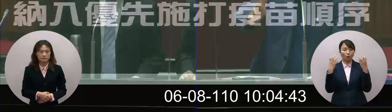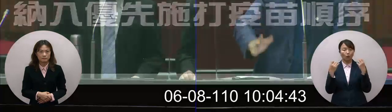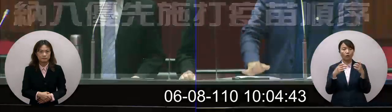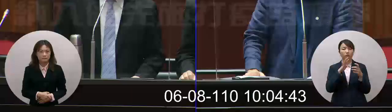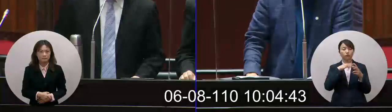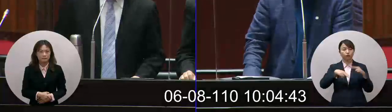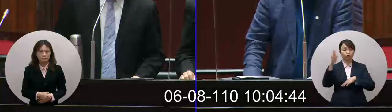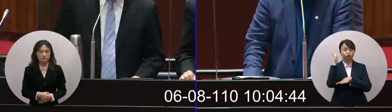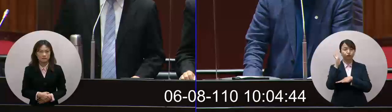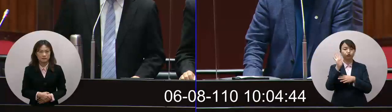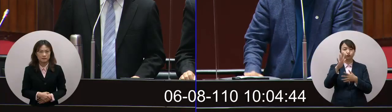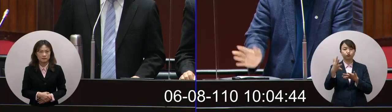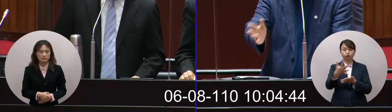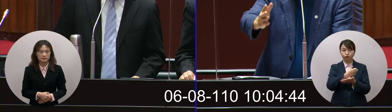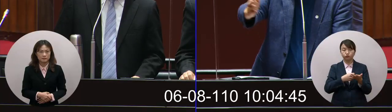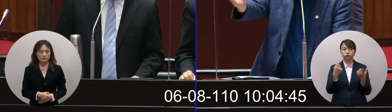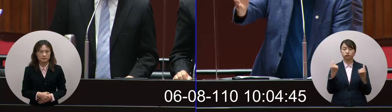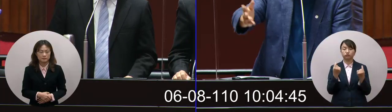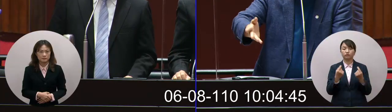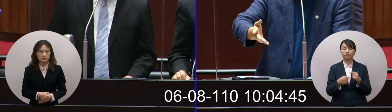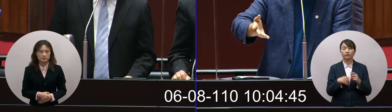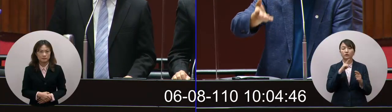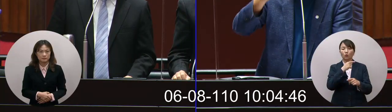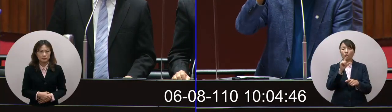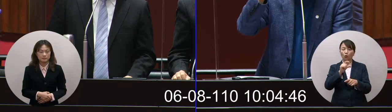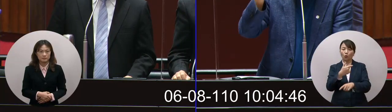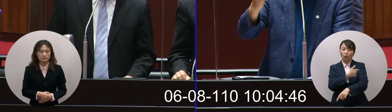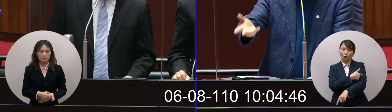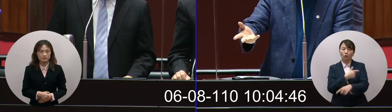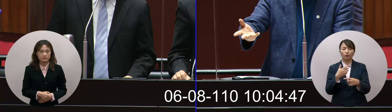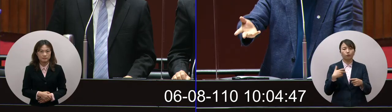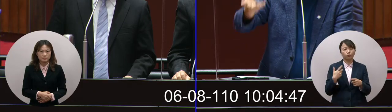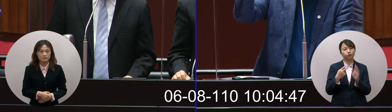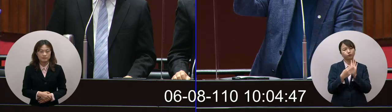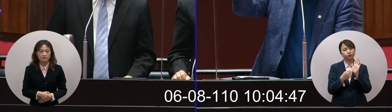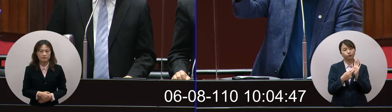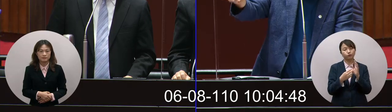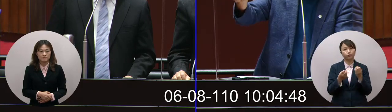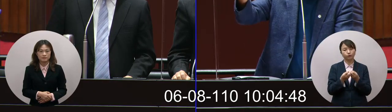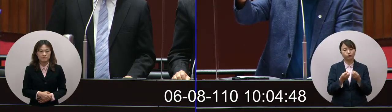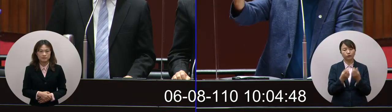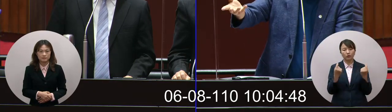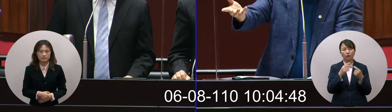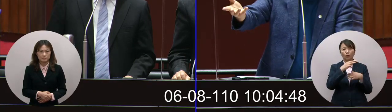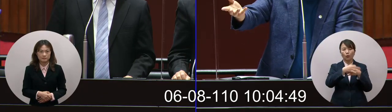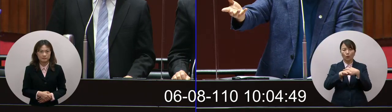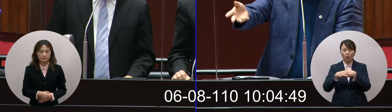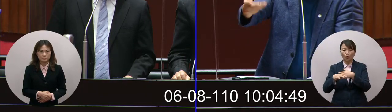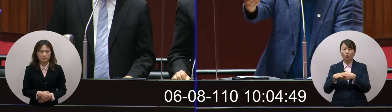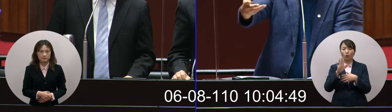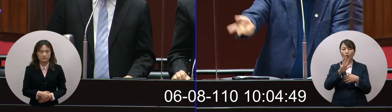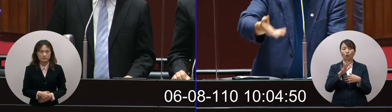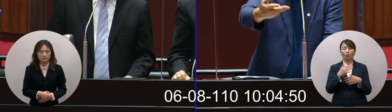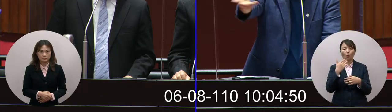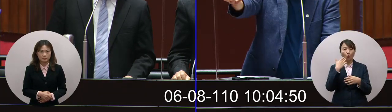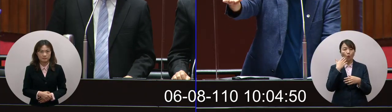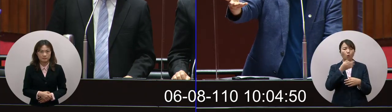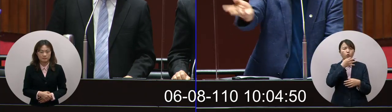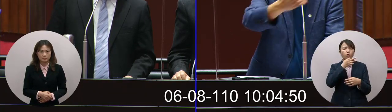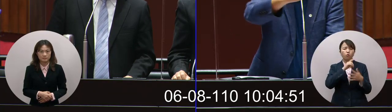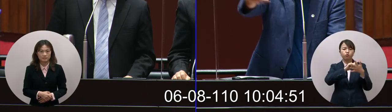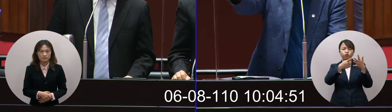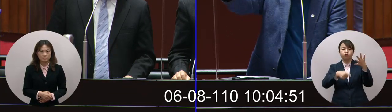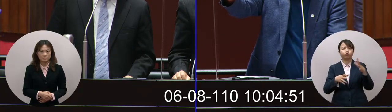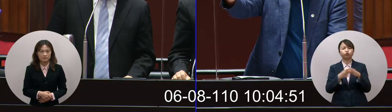整个行政院去啊。譬如讲嘛，疫苗咱也唔知要哪讲啦，就是干那遐哩欠遐哩那济啦，干那有他两个分顺